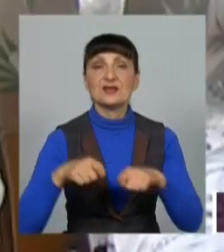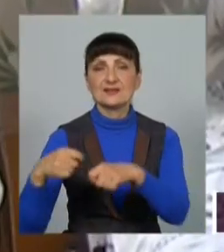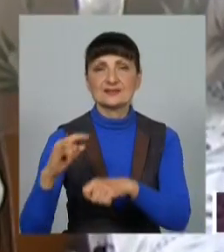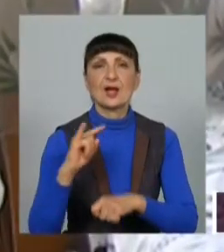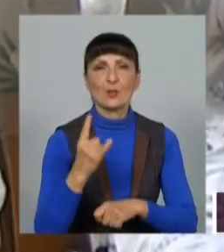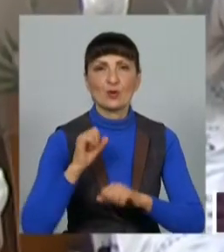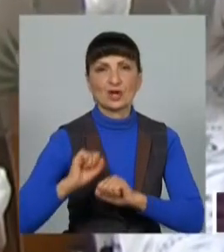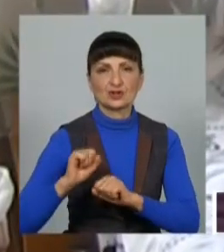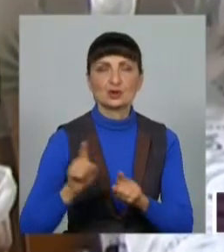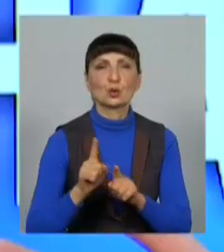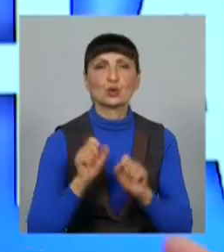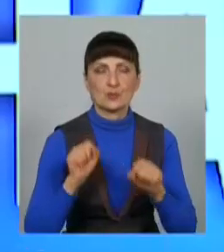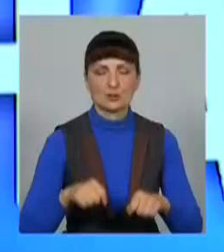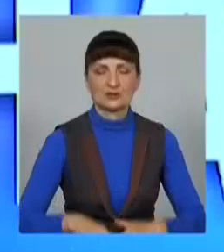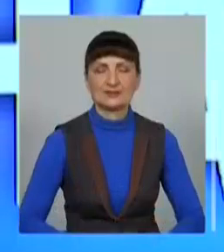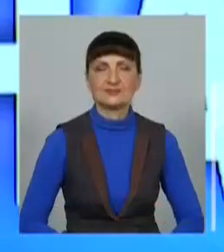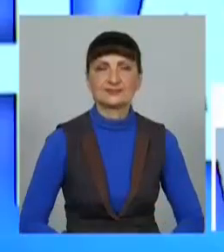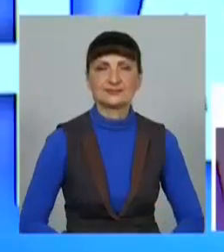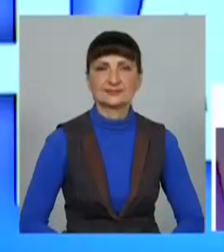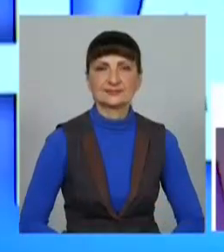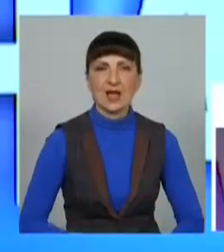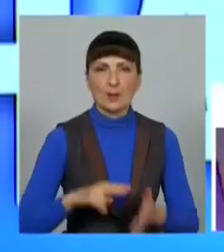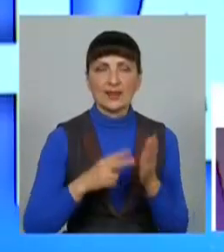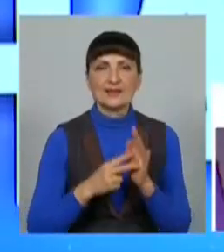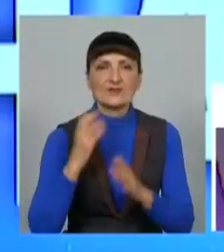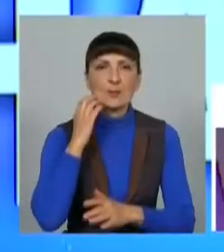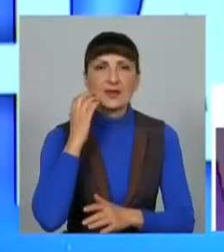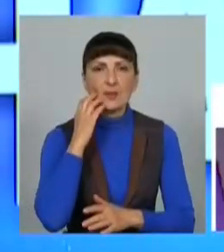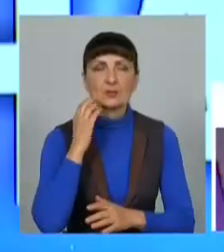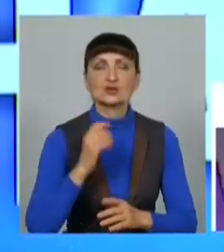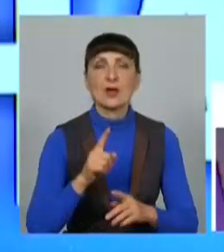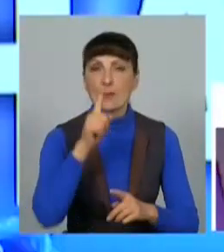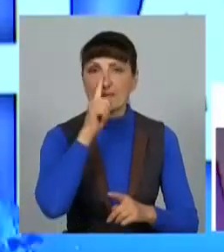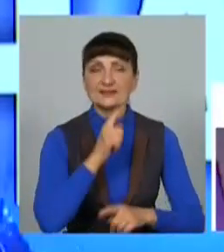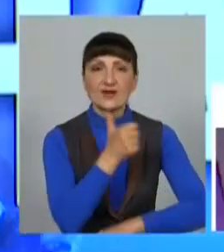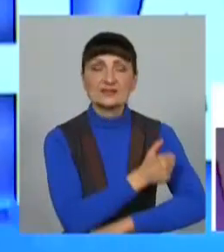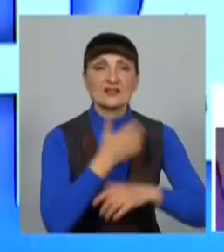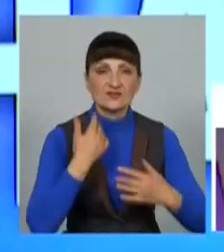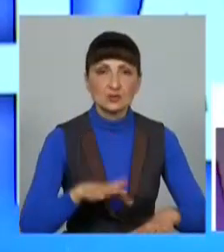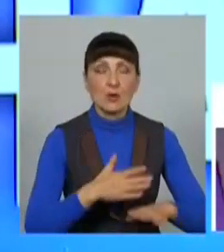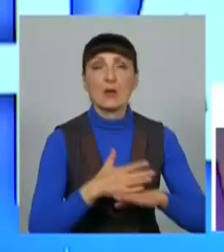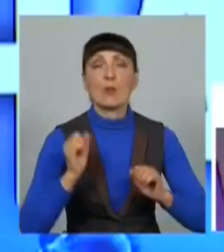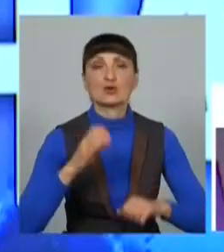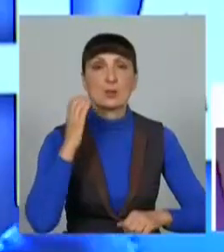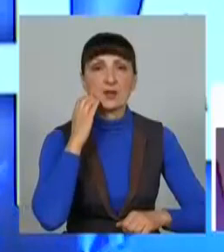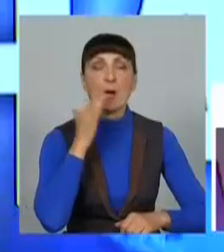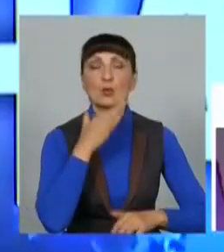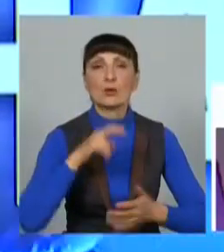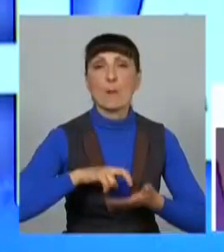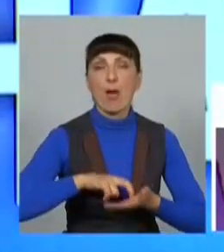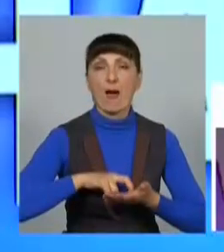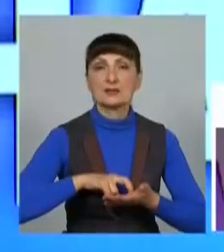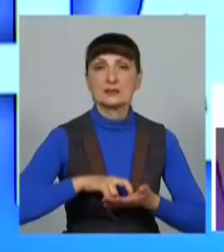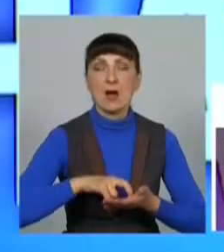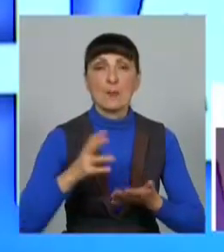матери к плоду через плаценту. Планировать беременность стоит через месяц после вакцинации от коронавируса. Многие боятся, когда узнают,